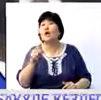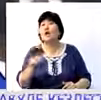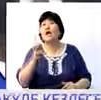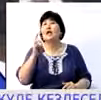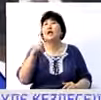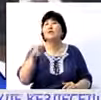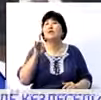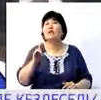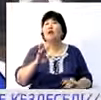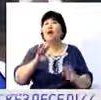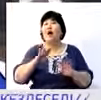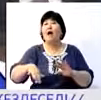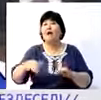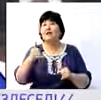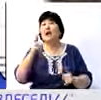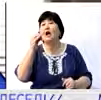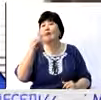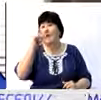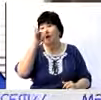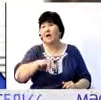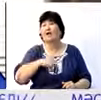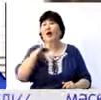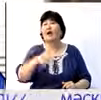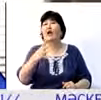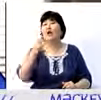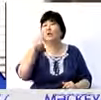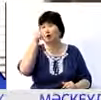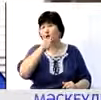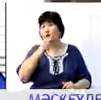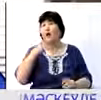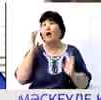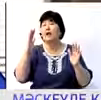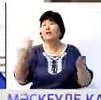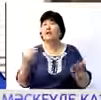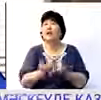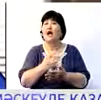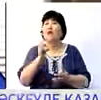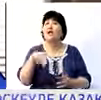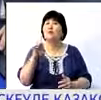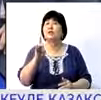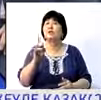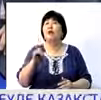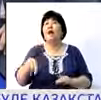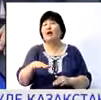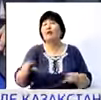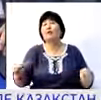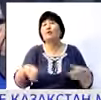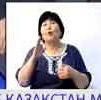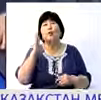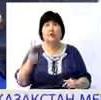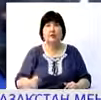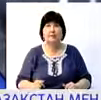рәміздер алаңы салынса, Қармақшыда Қазақ хандығының 550 жылдық аллеясы жанынан жаңа рәміздер алаңы бой көтермек. Жобалық сметалық